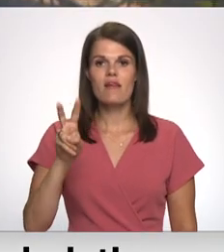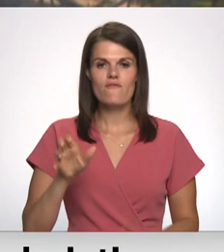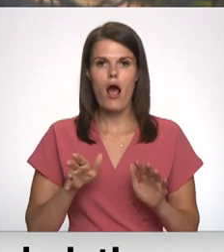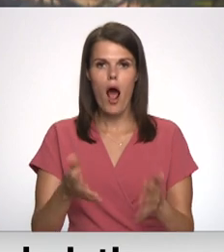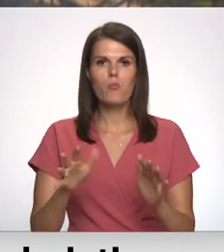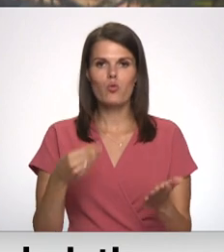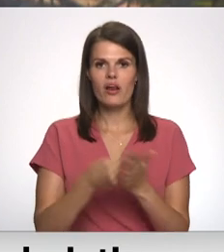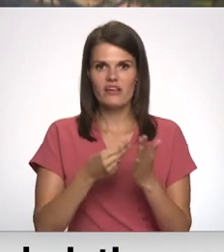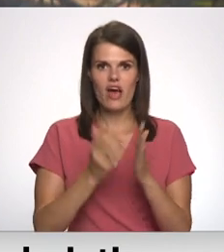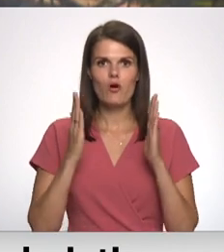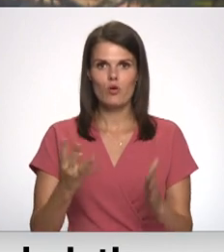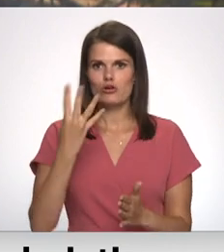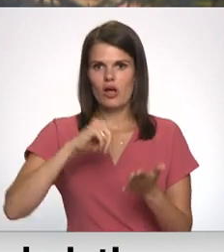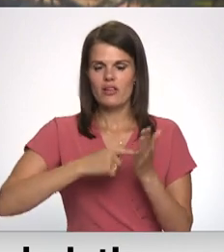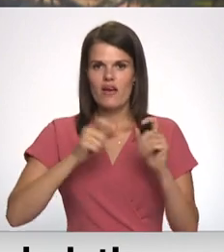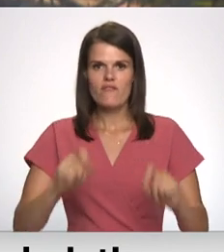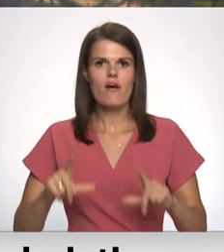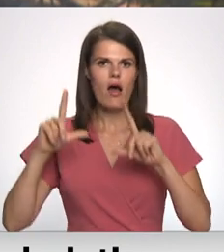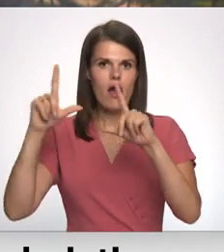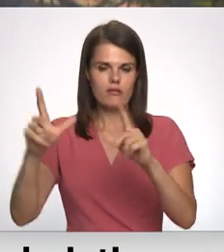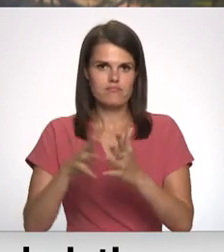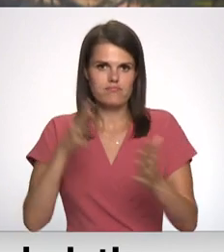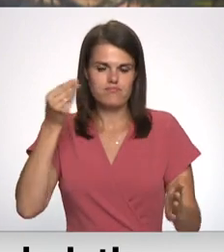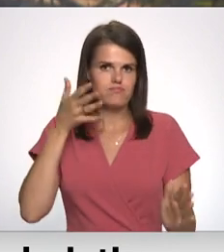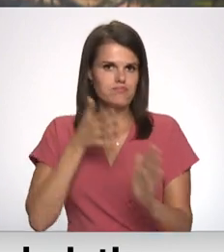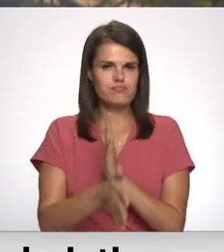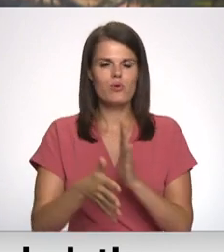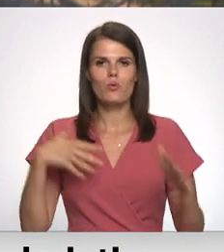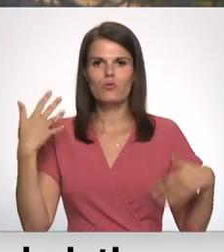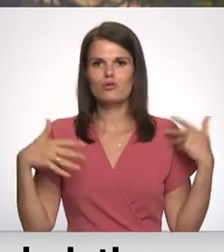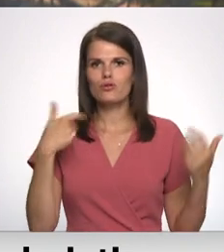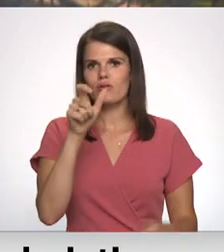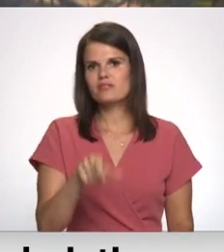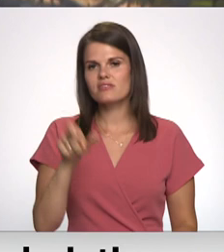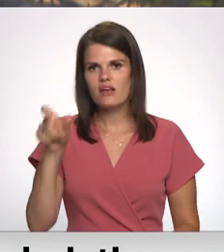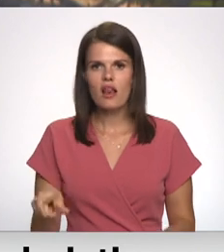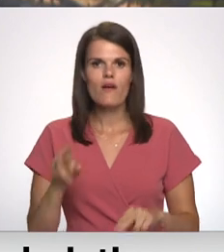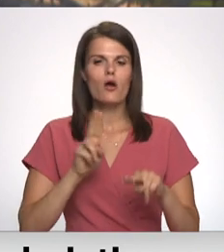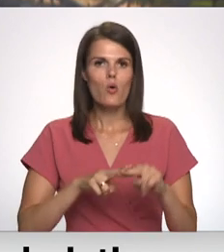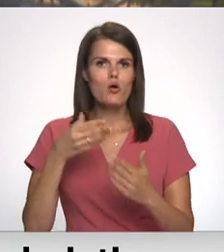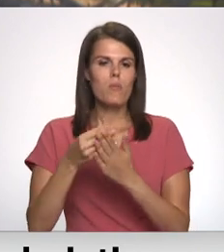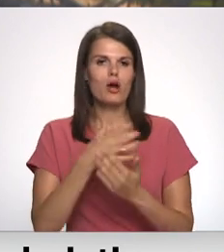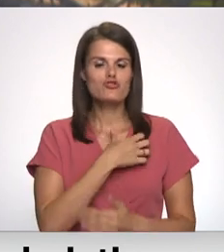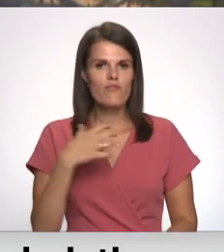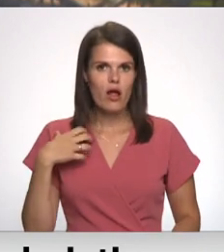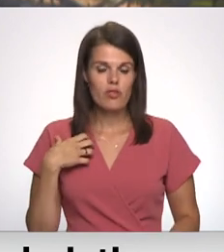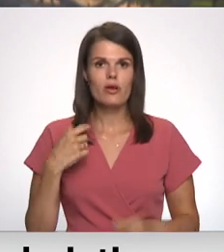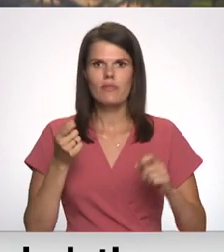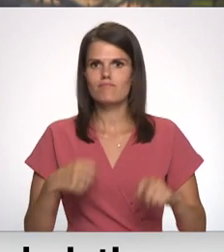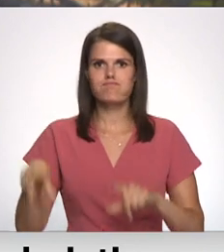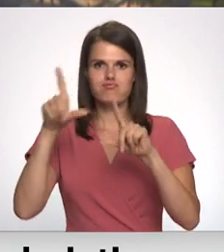būs 4 reizes augstāks. Lielās izmaksas satrauc nevien iedzīvotājus, bet arī pašvaldības. Būtiski